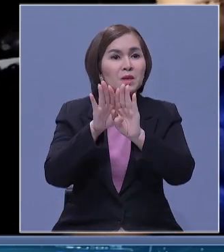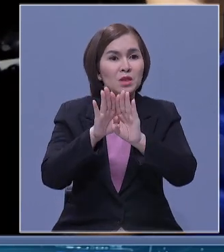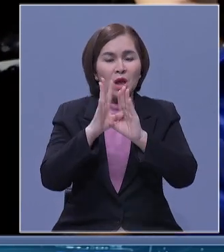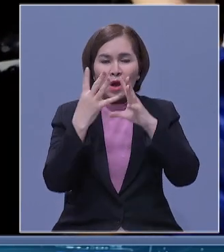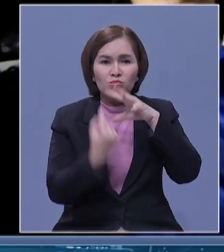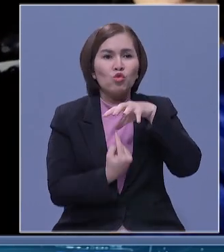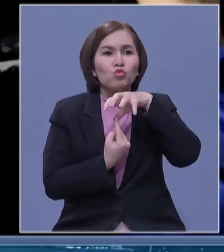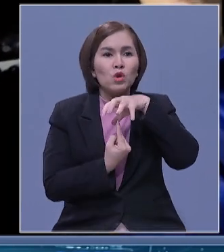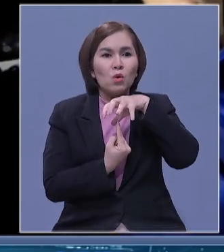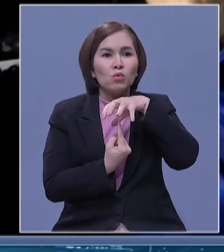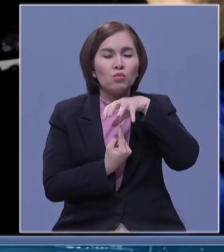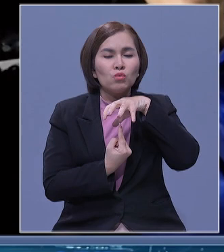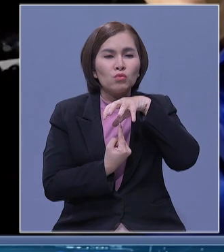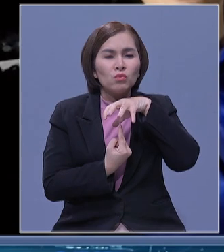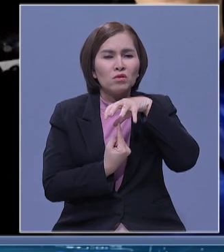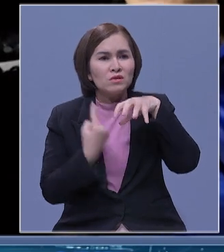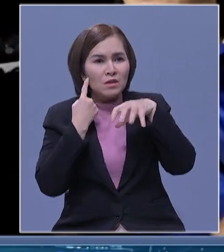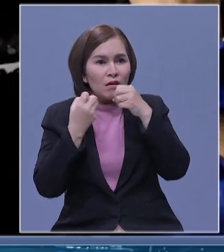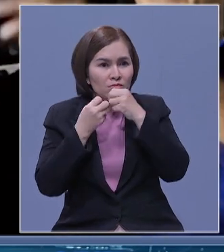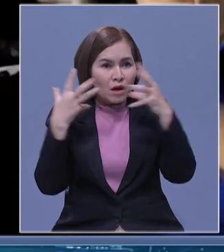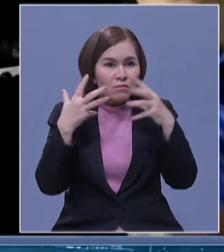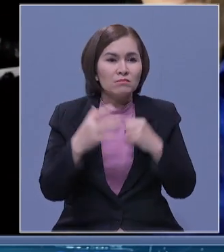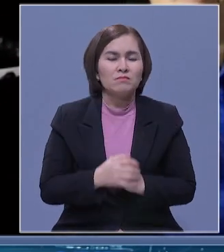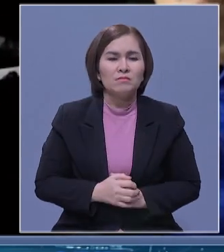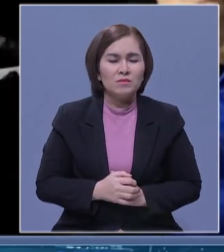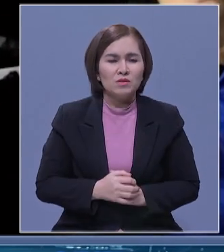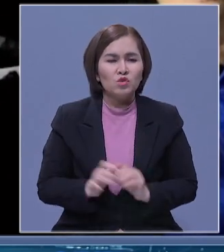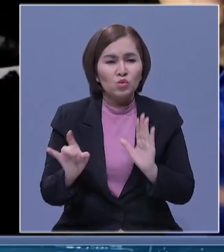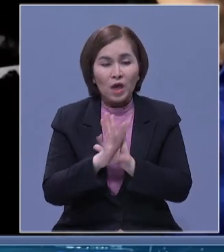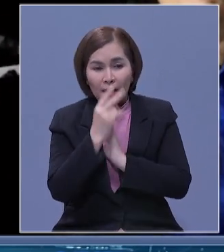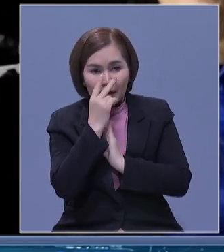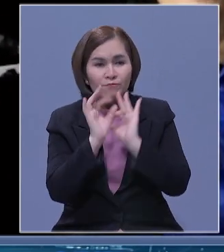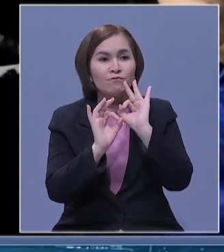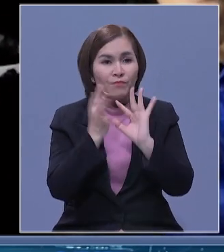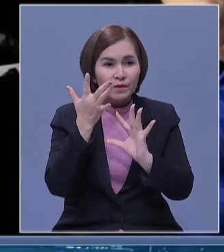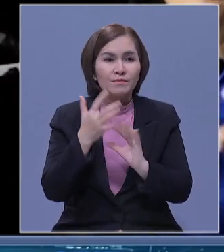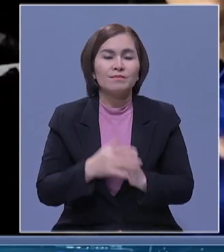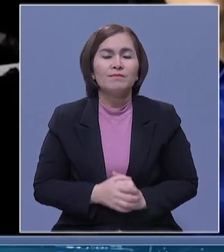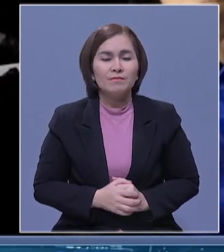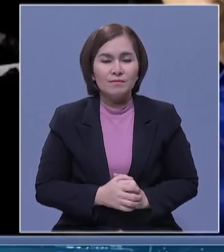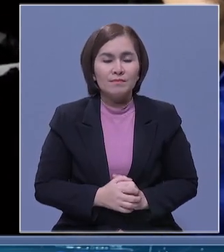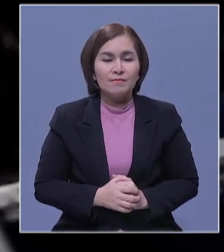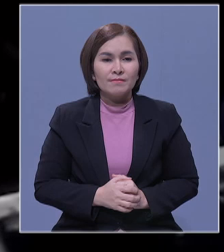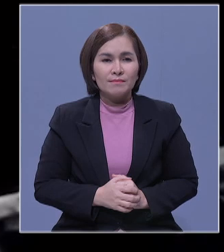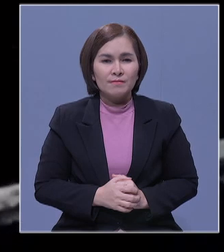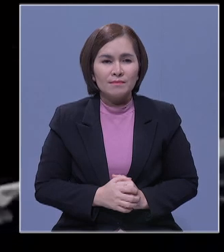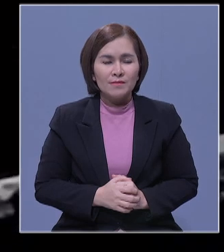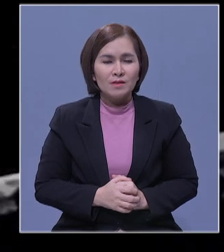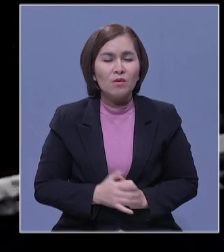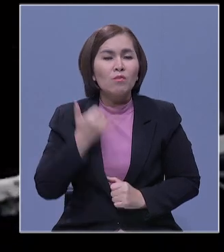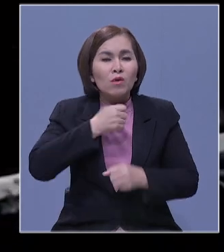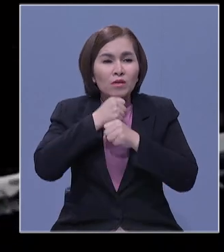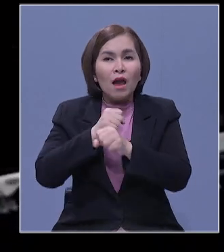ตัวเองเอาไว้อีกนะคะแล้วก็ได้ยินเสียงระเบิดดังขึ้นก่อนที่ไฟจะลุกไมนี่แหละค่ะอ๋อยายเเรียก